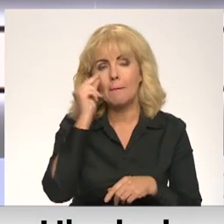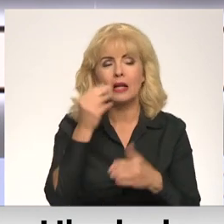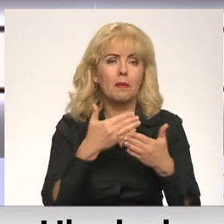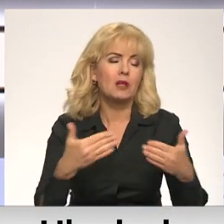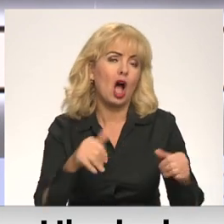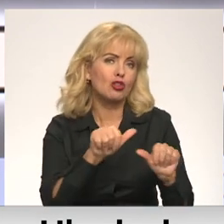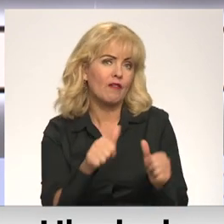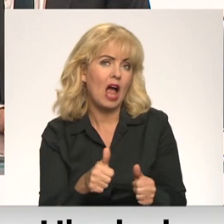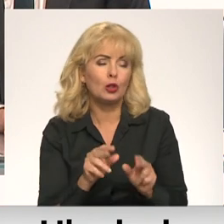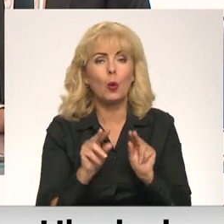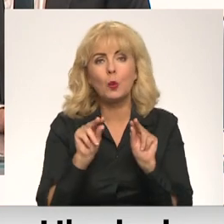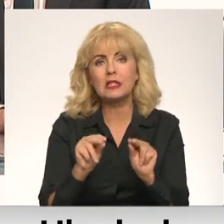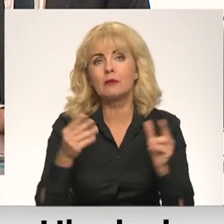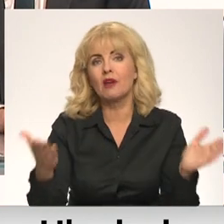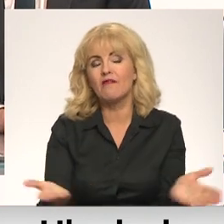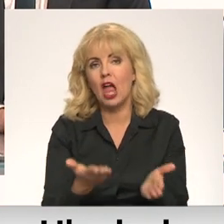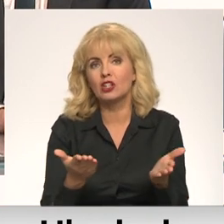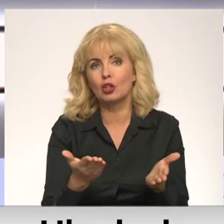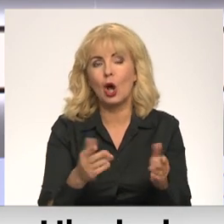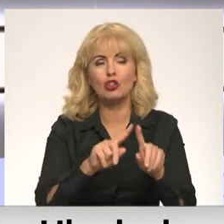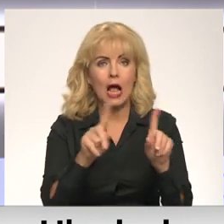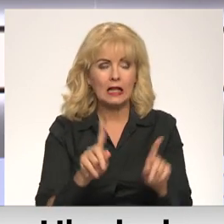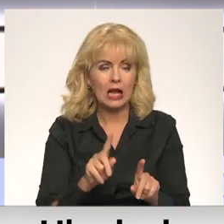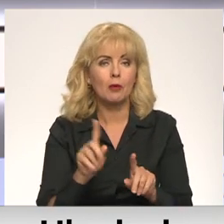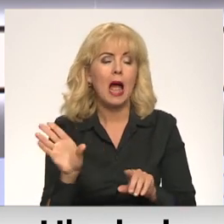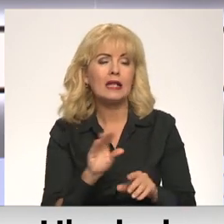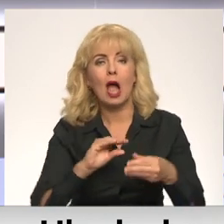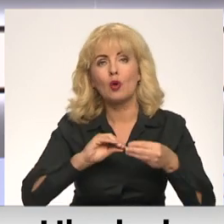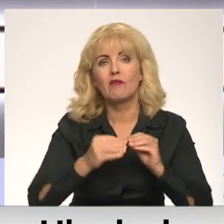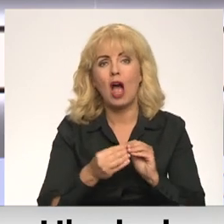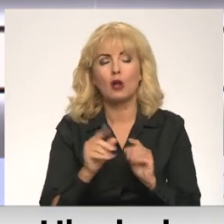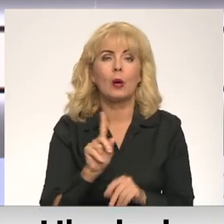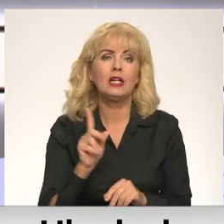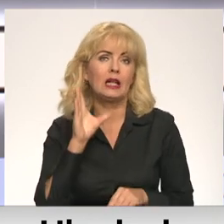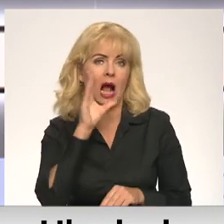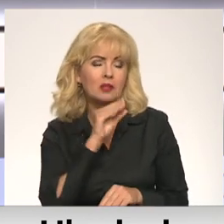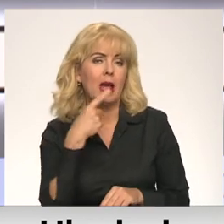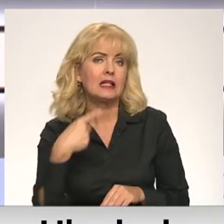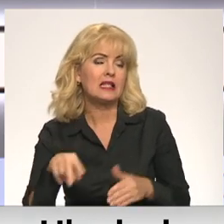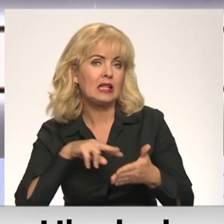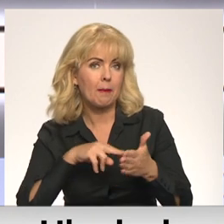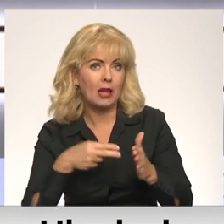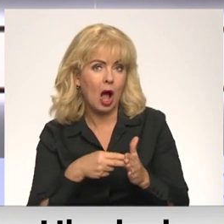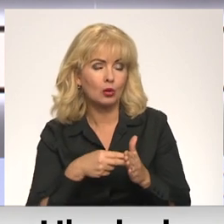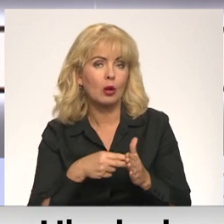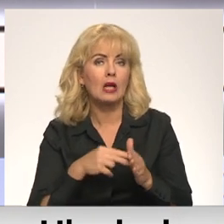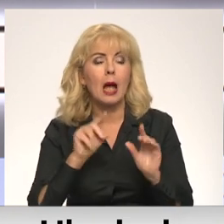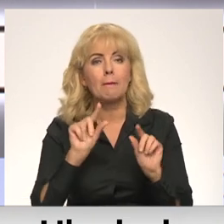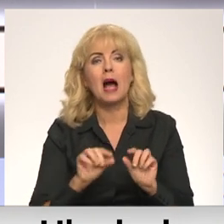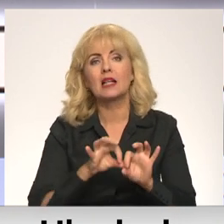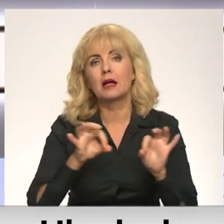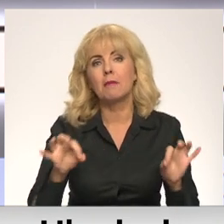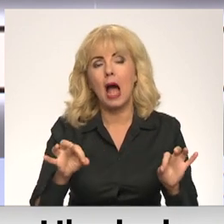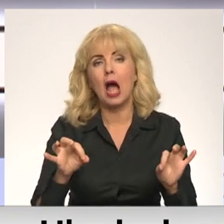tā saucamajām uzticību veicinošām lietām. Ir jāņem vērā, ka ir iespējami arī citi scenāriji. Mazāka mēroga